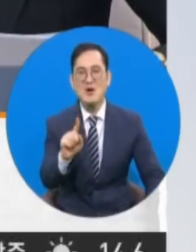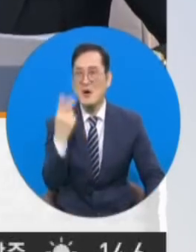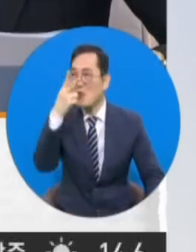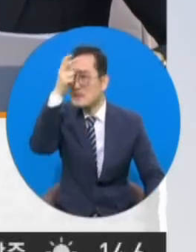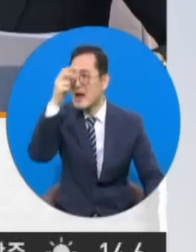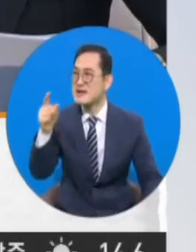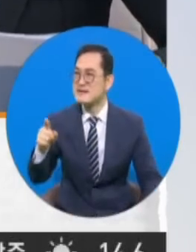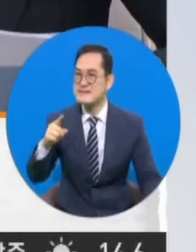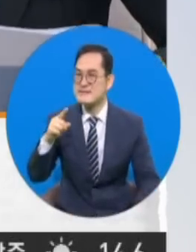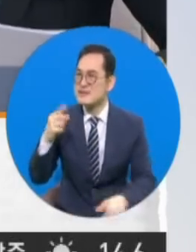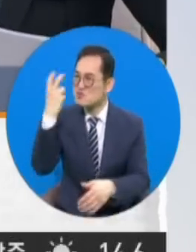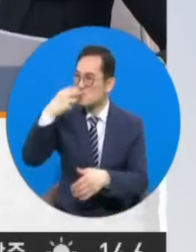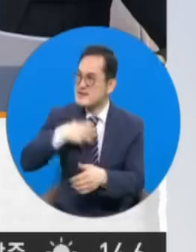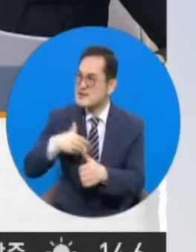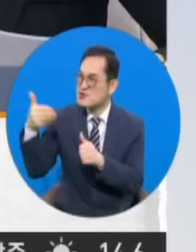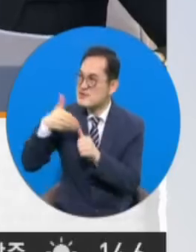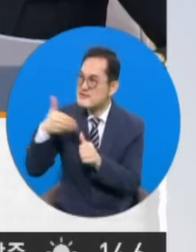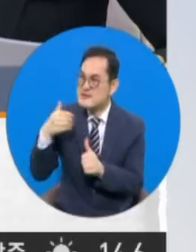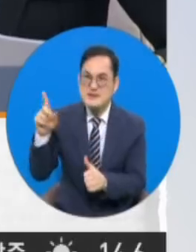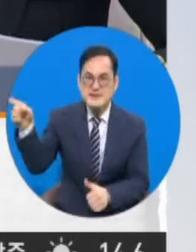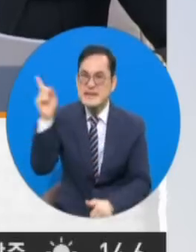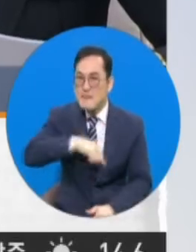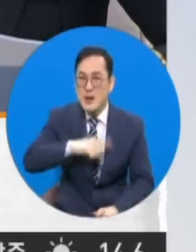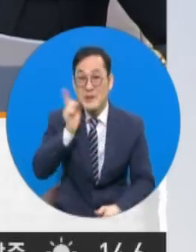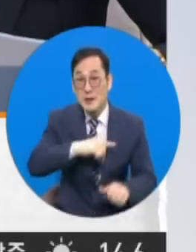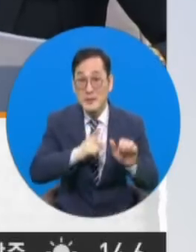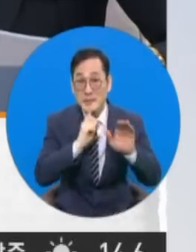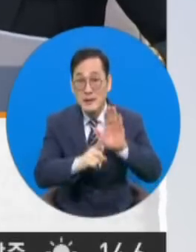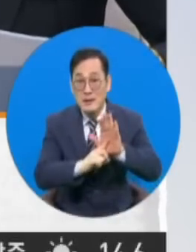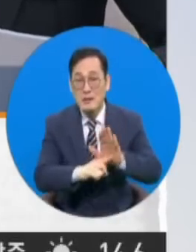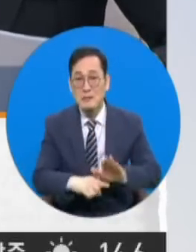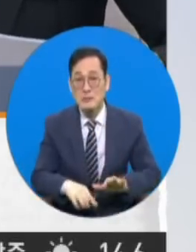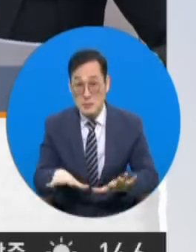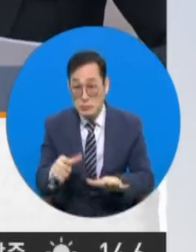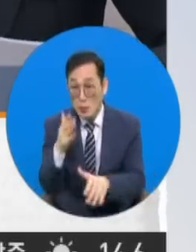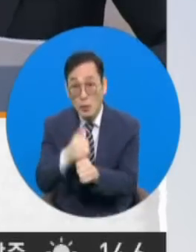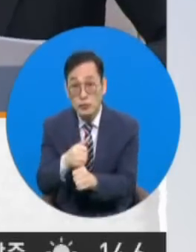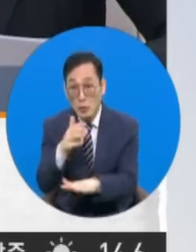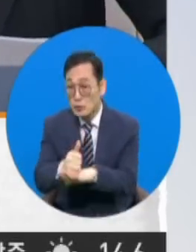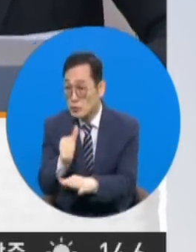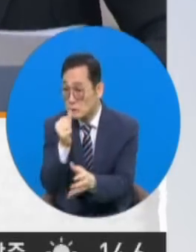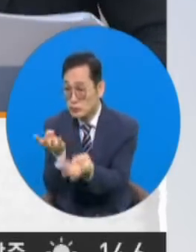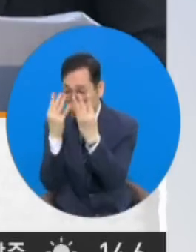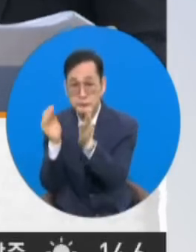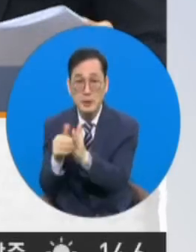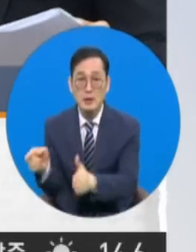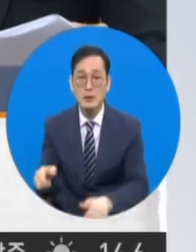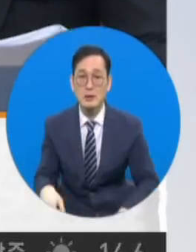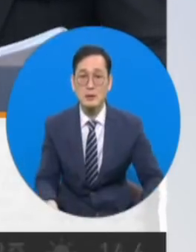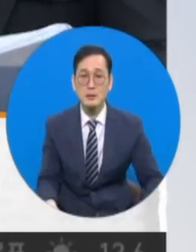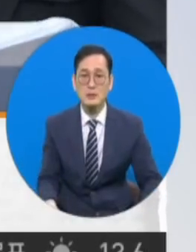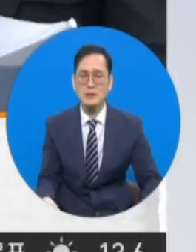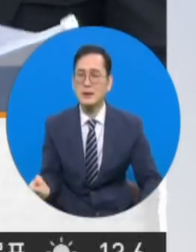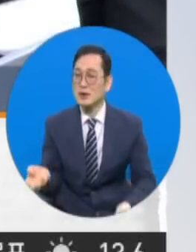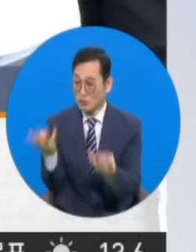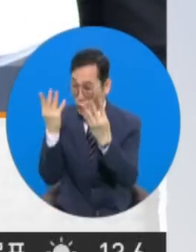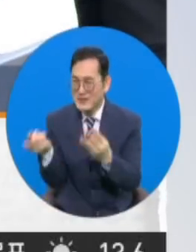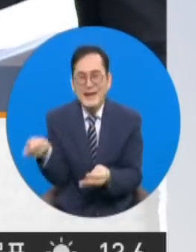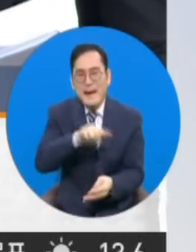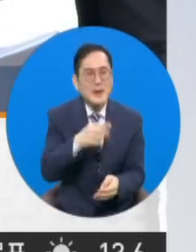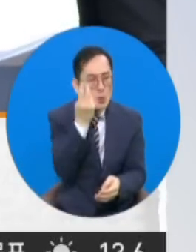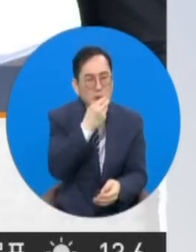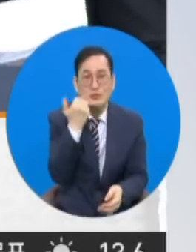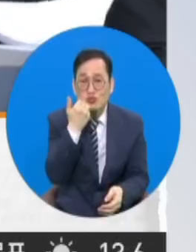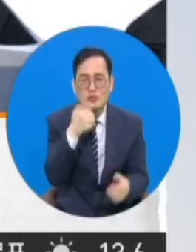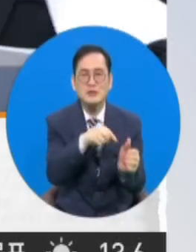수사를 하고 있는 것처럼 했는데 결국 구속이 됐어요 그러면 이제 그 다음에 제일 중요한 몸통이라고 볼 수 있는 것은 송영길 전 대표다